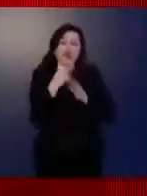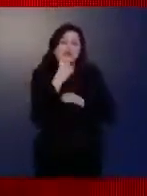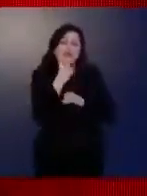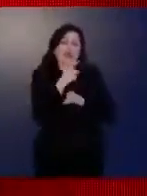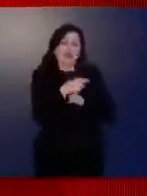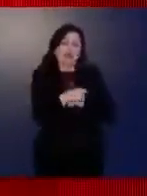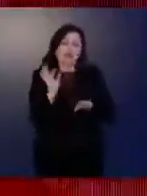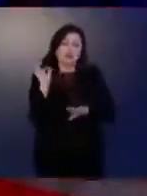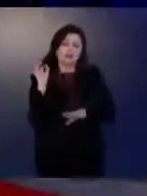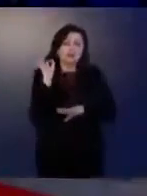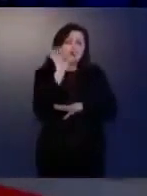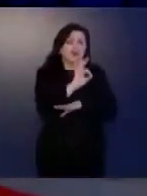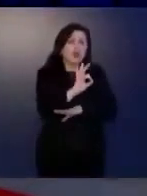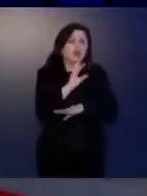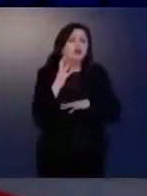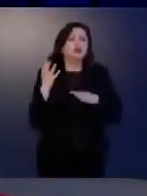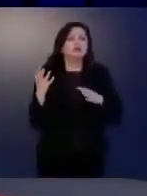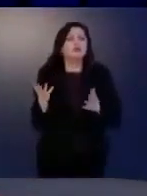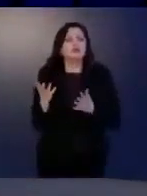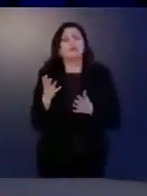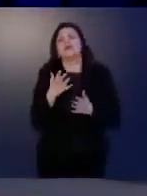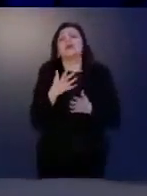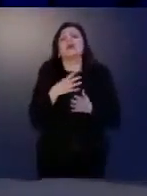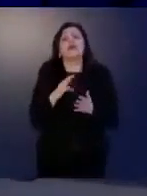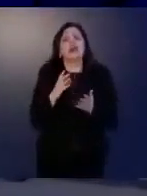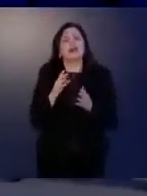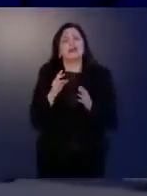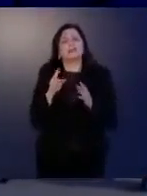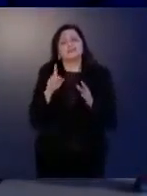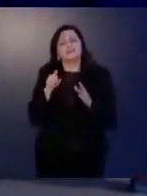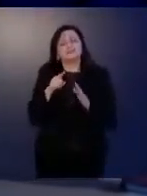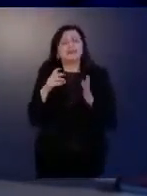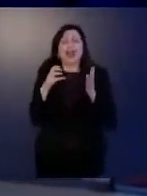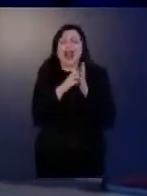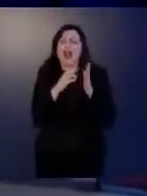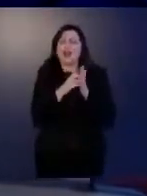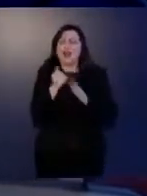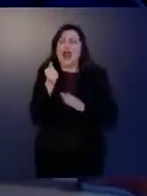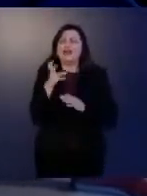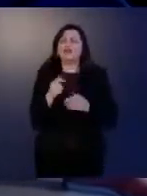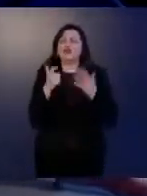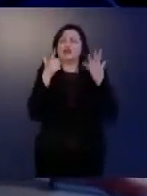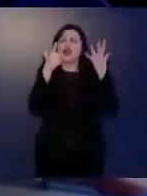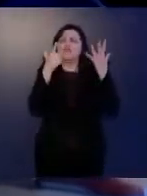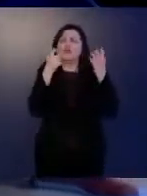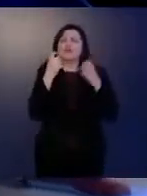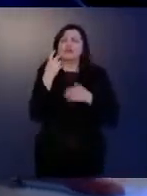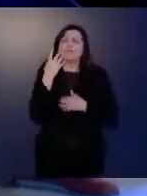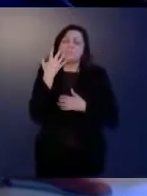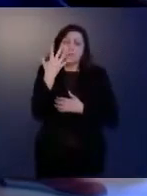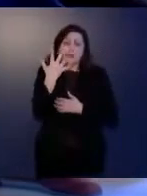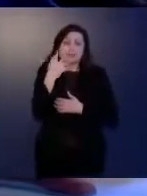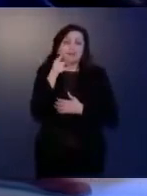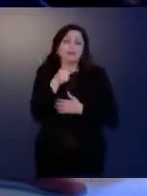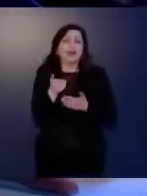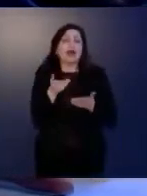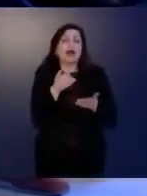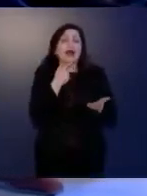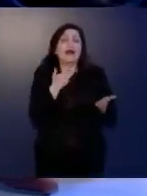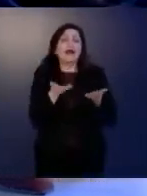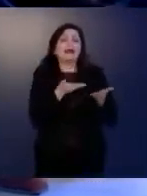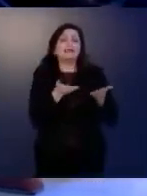σκοπό την εξυπηρέτηση, και στο άρθρο 75, την εξυπηρέτηση